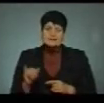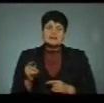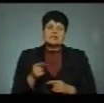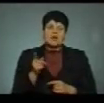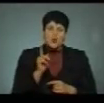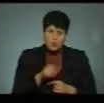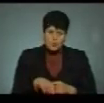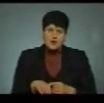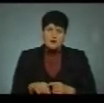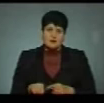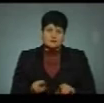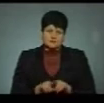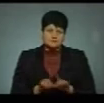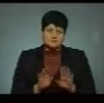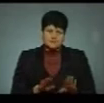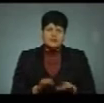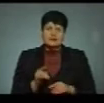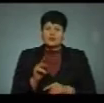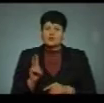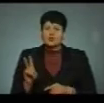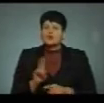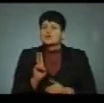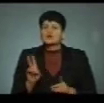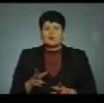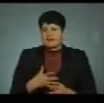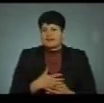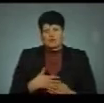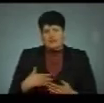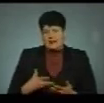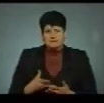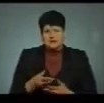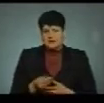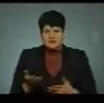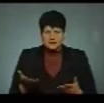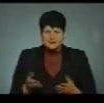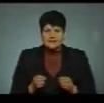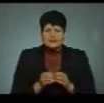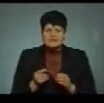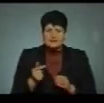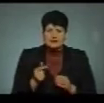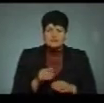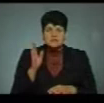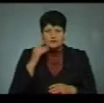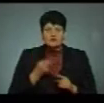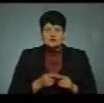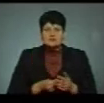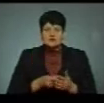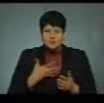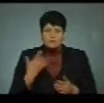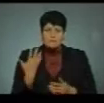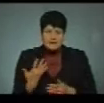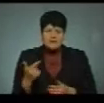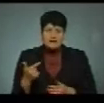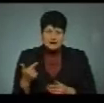є тими, хто ніколи би нічого не хотіли платити. Тобто 10 гривень за воду – це дорого, 5 гривень за воду